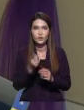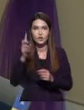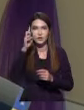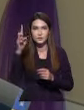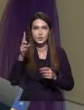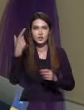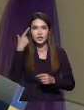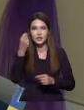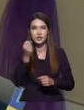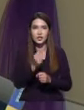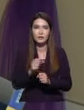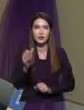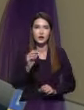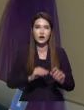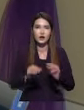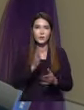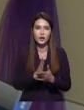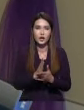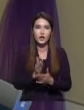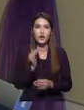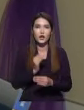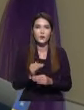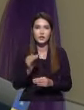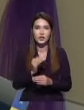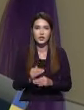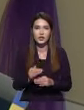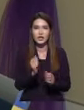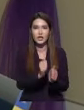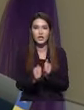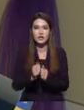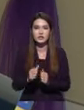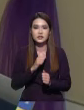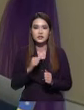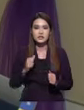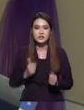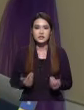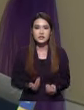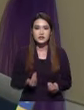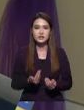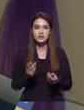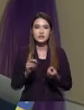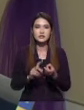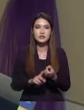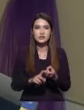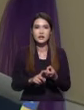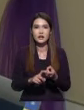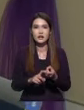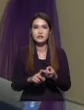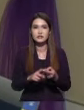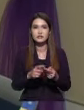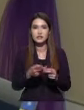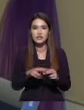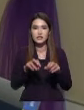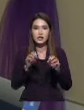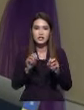себепкер болып есептелінеді. Одан кейін әйел кісінің өзінің жұмысына байланысты өнеркәсіптік зиянды